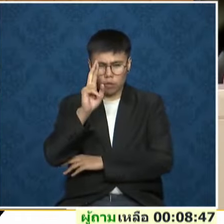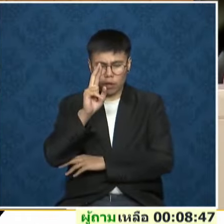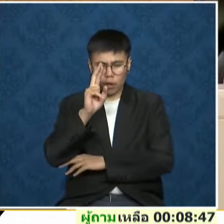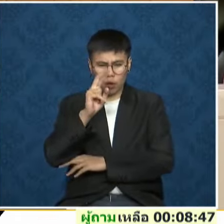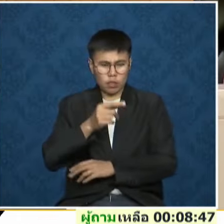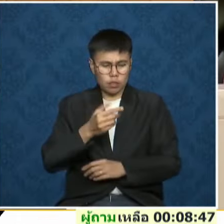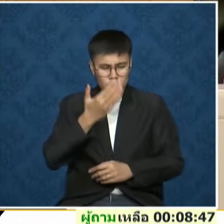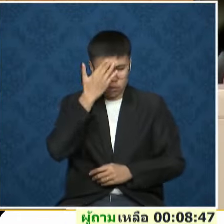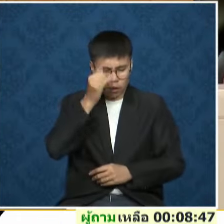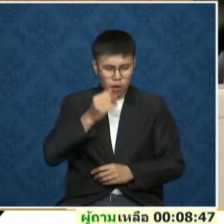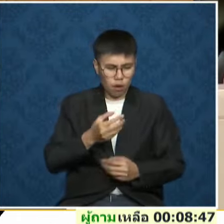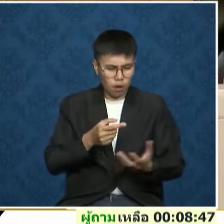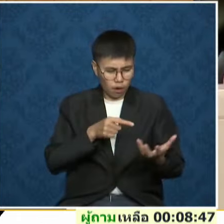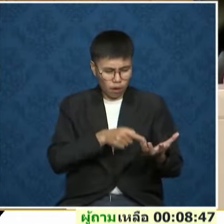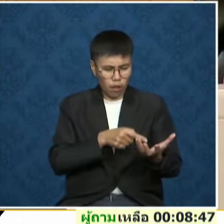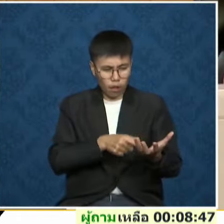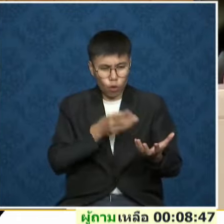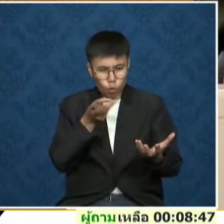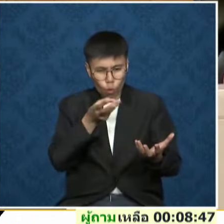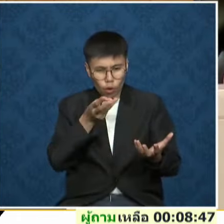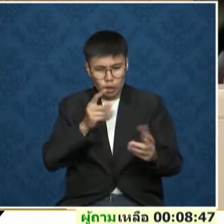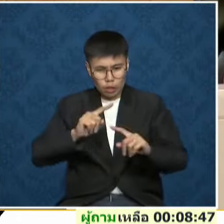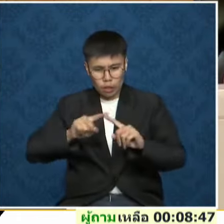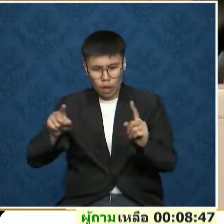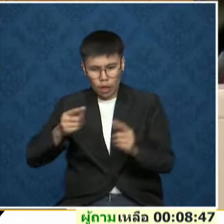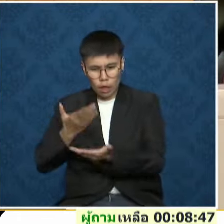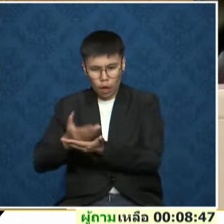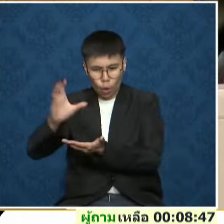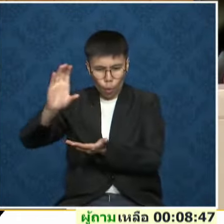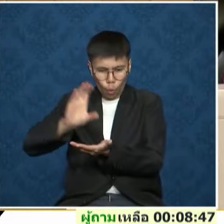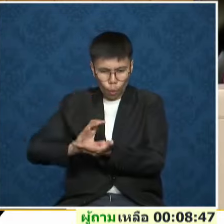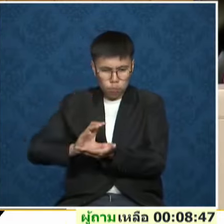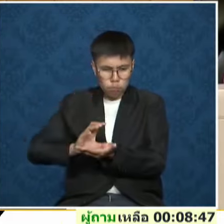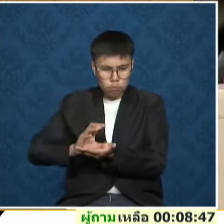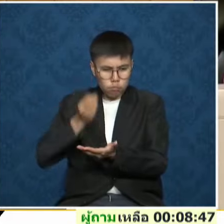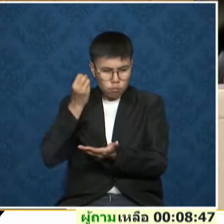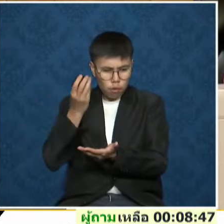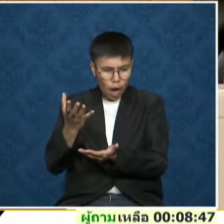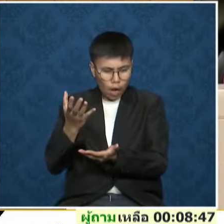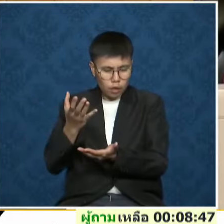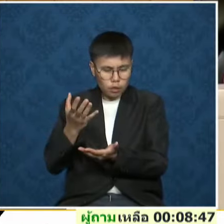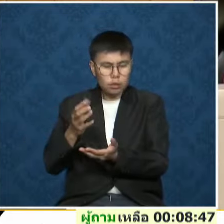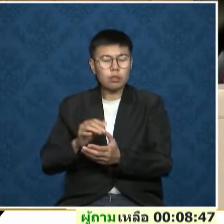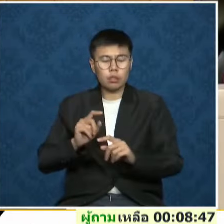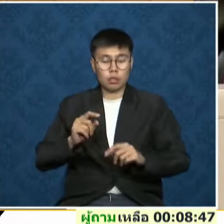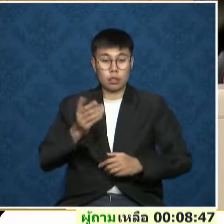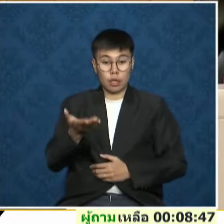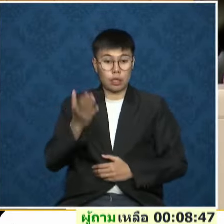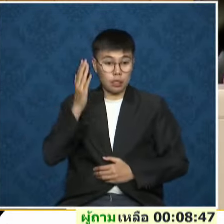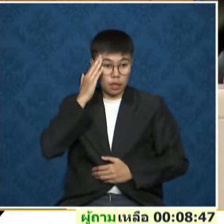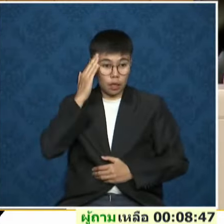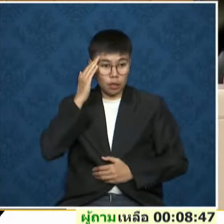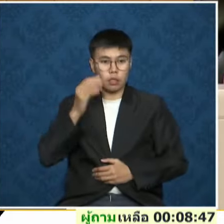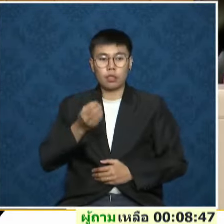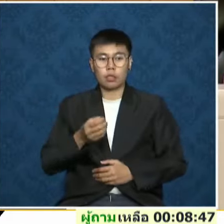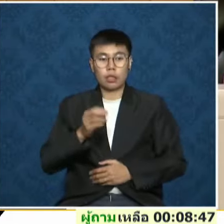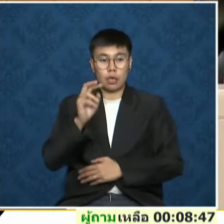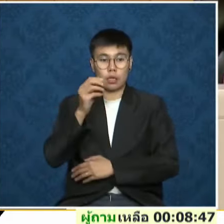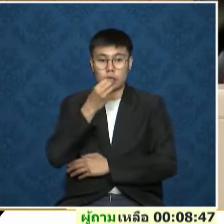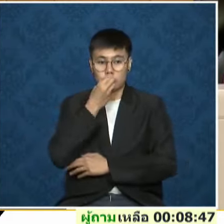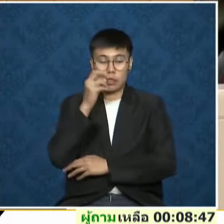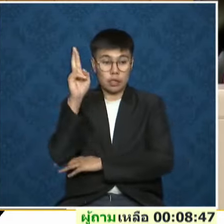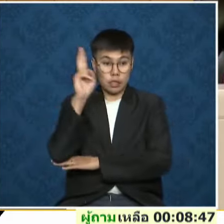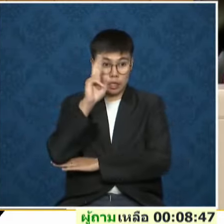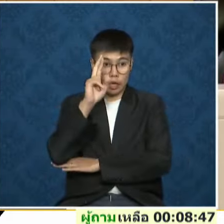ลนะครับกับงบประมาณที่ได้มาอย่างที่ท่านทราบครับว่างบประมาณของเรื่องอาหารกลางวันเองก็ตาม